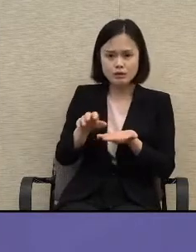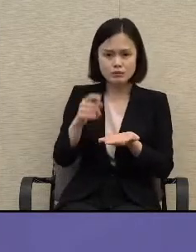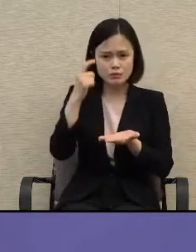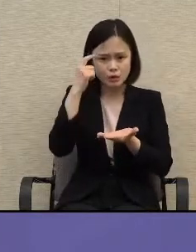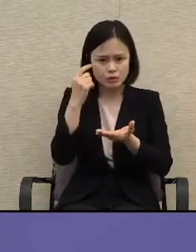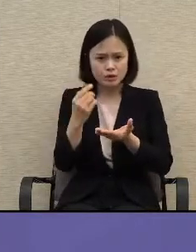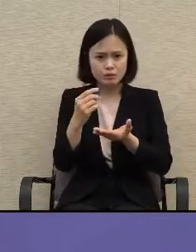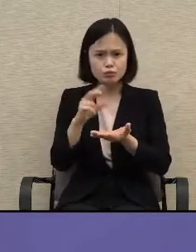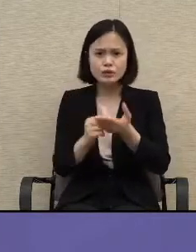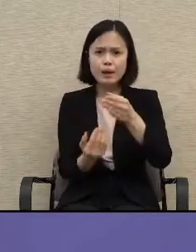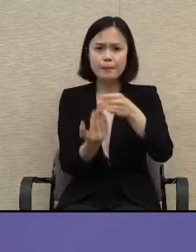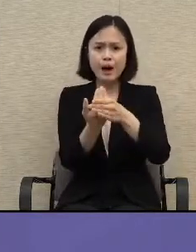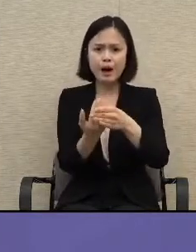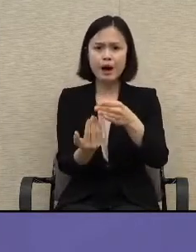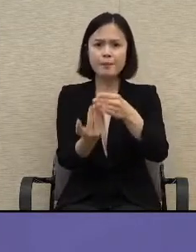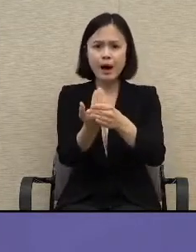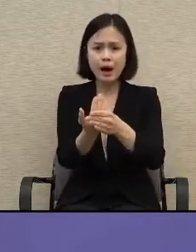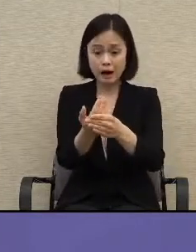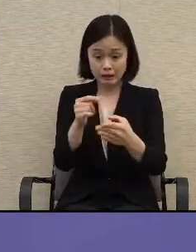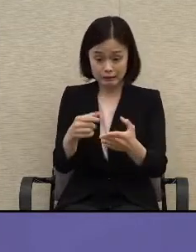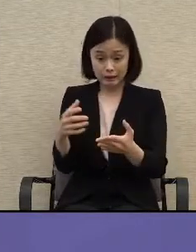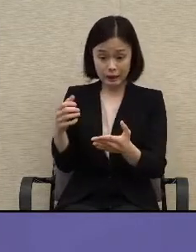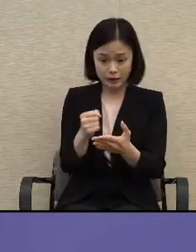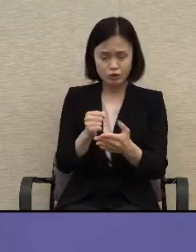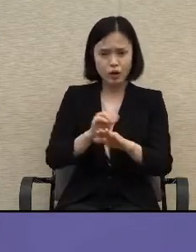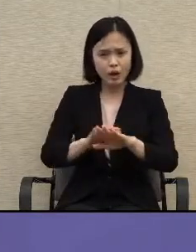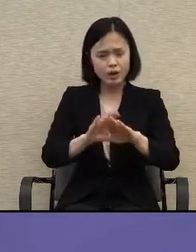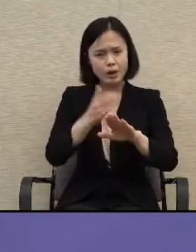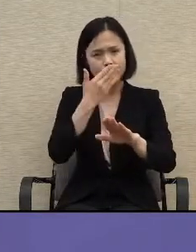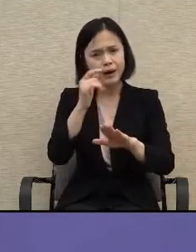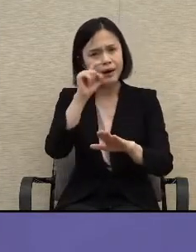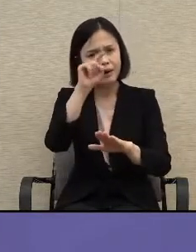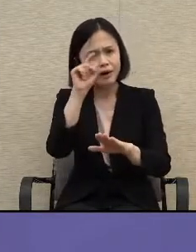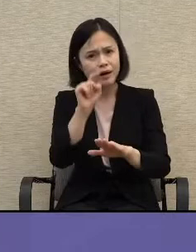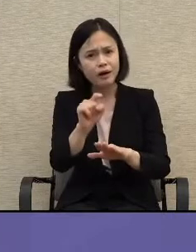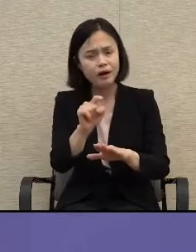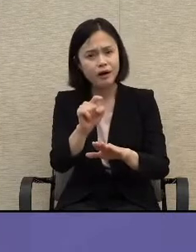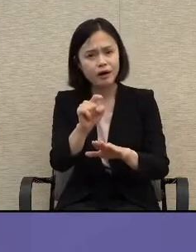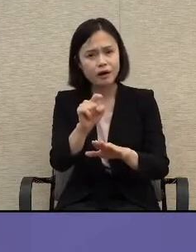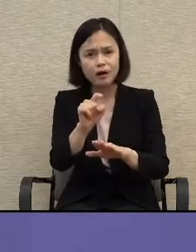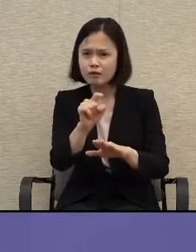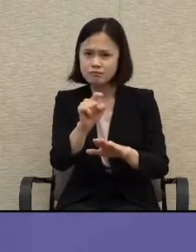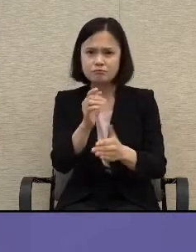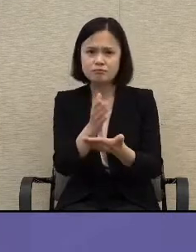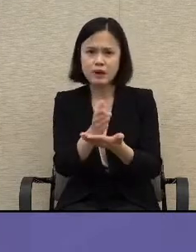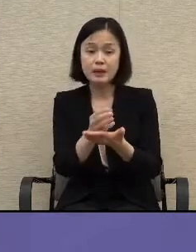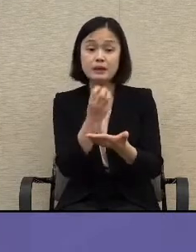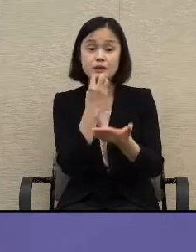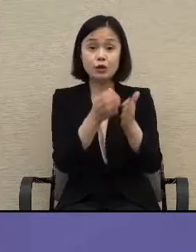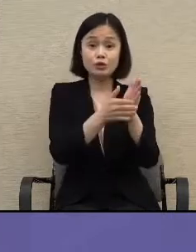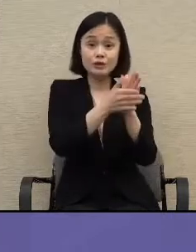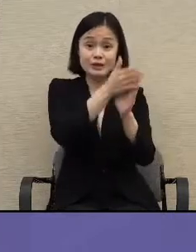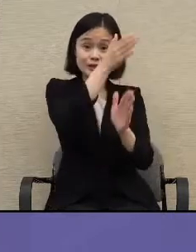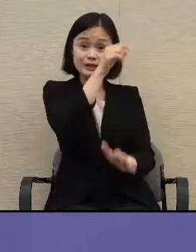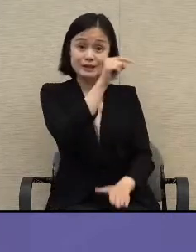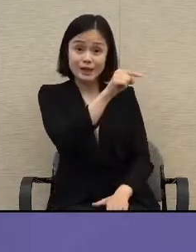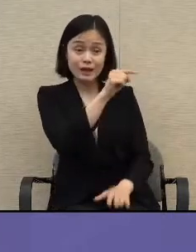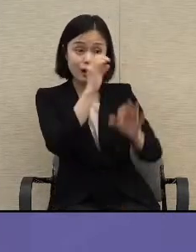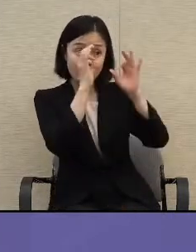대응을 계속하게 할 것인가에 대한 고민과, 그게 아니라고 한다면 서울시에서 지금 진행이 되고 있는